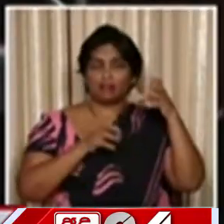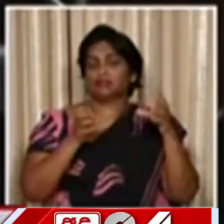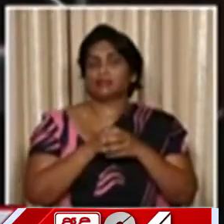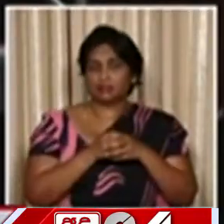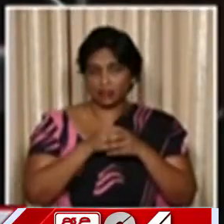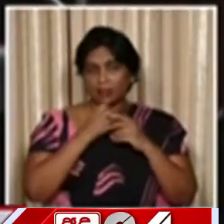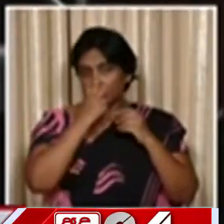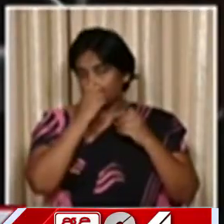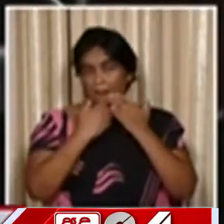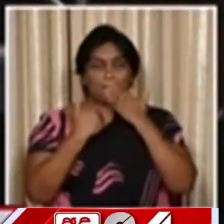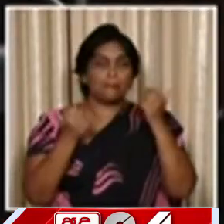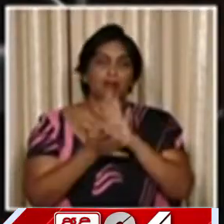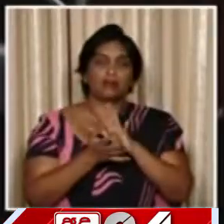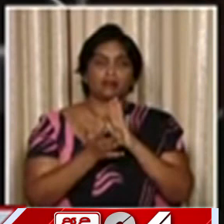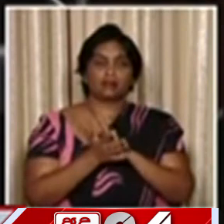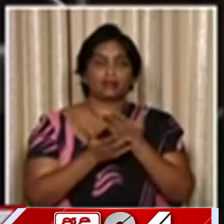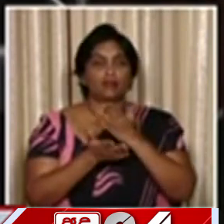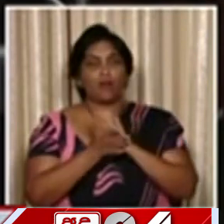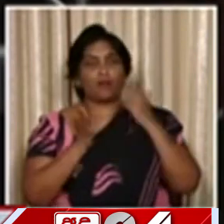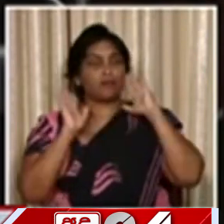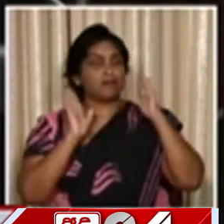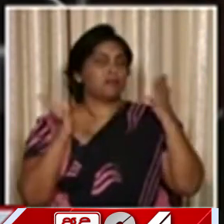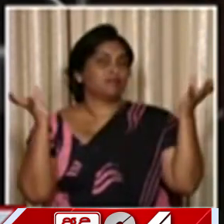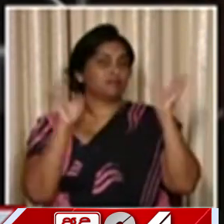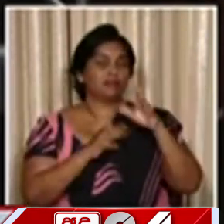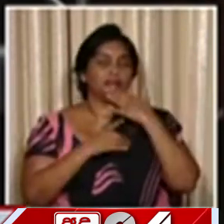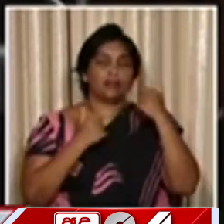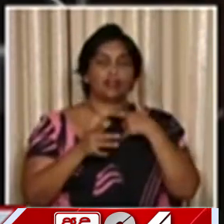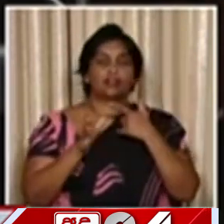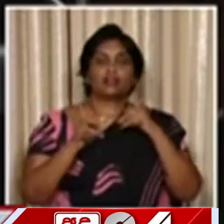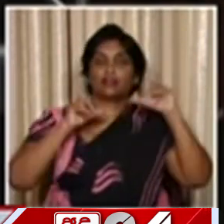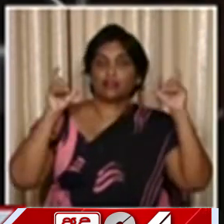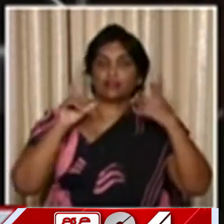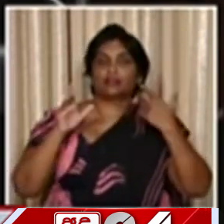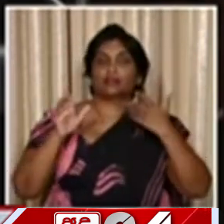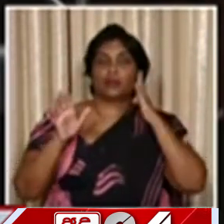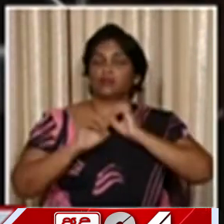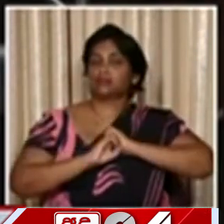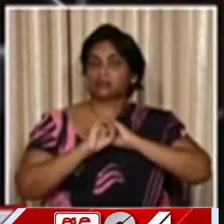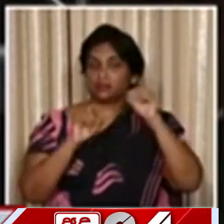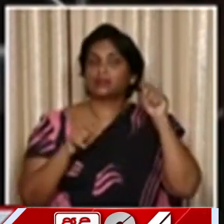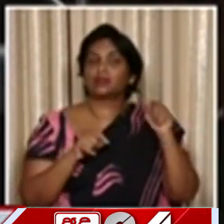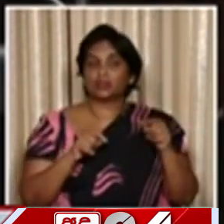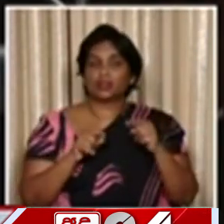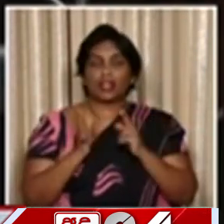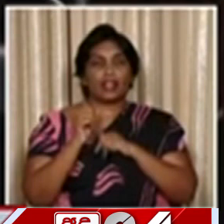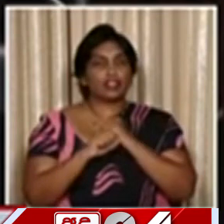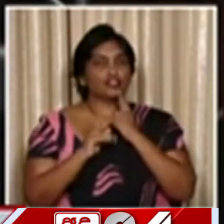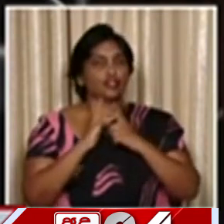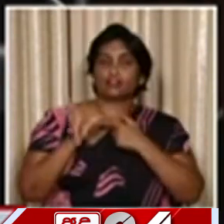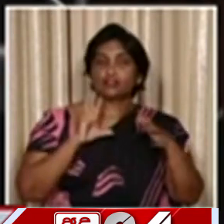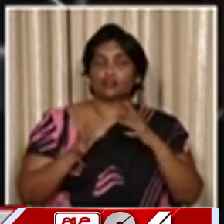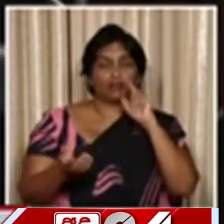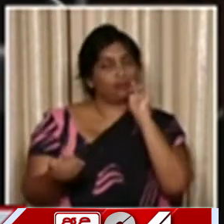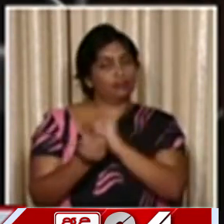වෙලා පාටි දාගෙන ඔය කොහරි හොටල් සෙජාරි කොහරි හොටෙල් එකට ගිහලා පාටියක් දාලා ෆොටෝස් ගහලා විදේශ වලට යවලා ඒගොල්ලන් එන්ජිඕ වලින් මුදල් අරගෙන කෑ